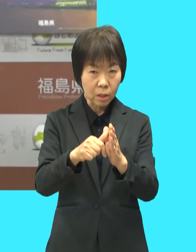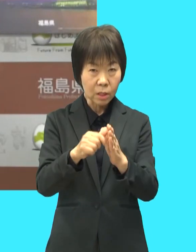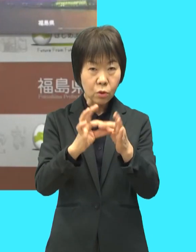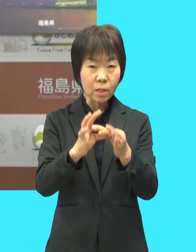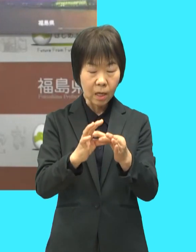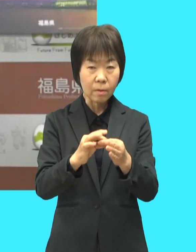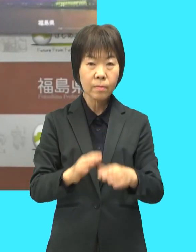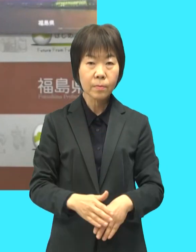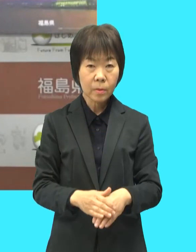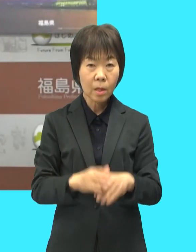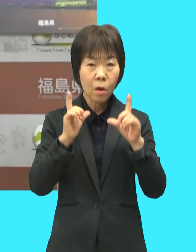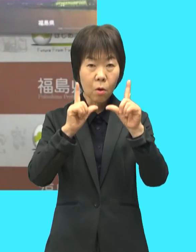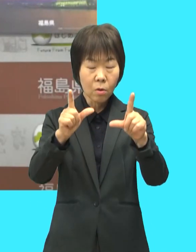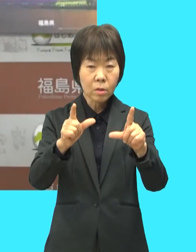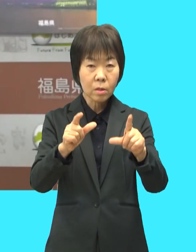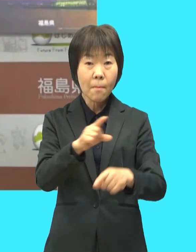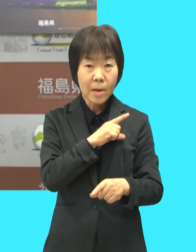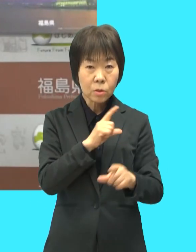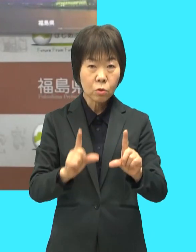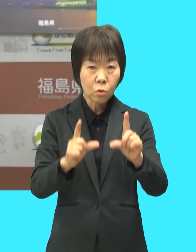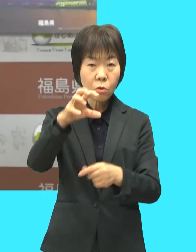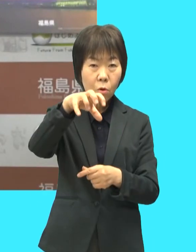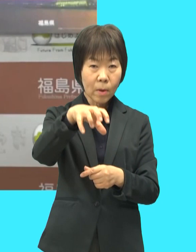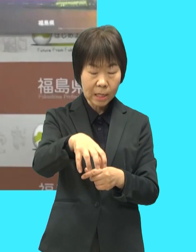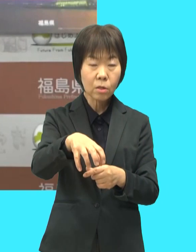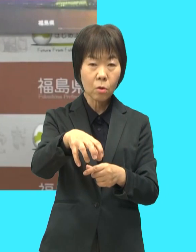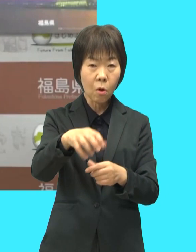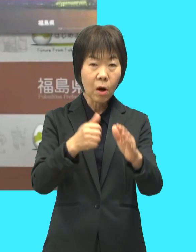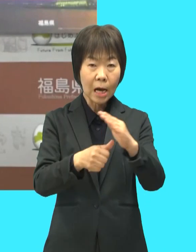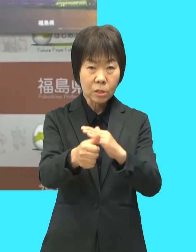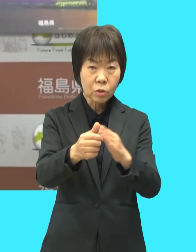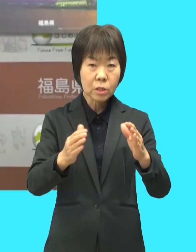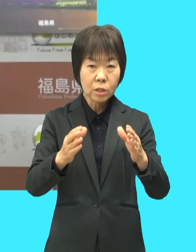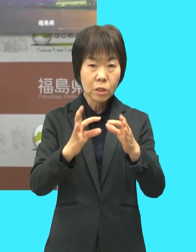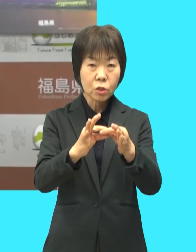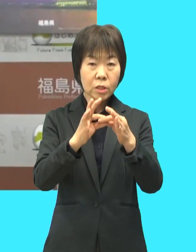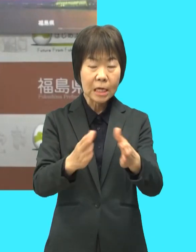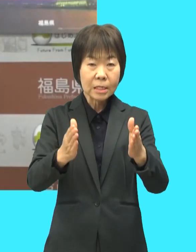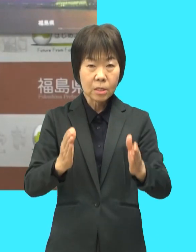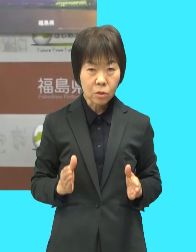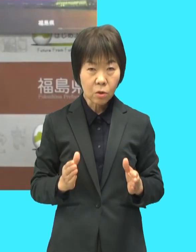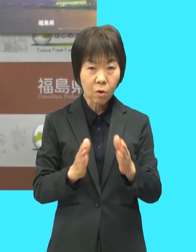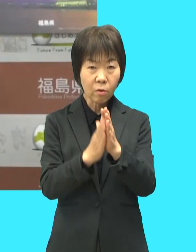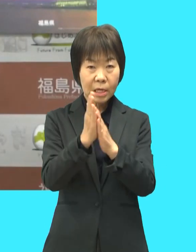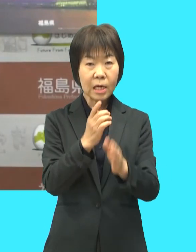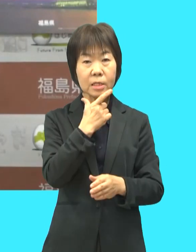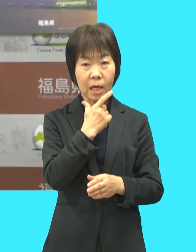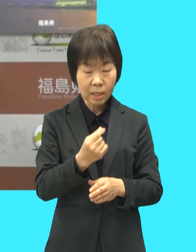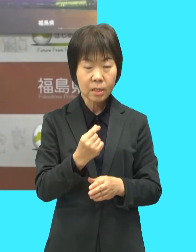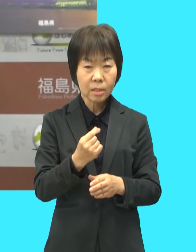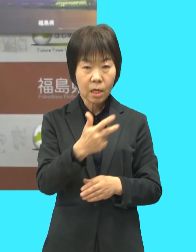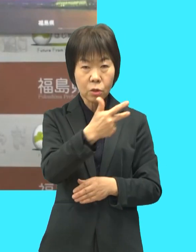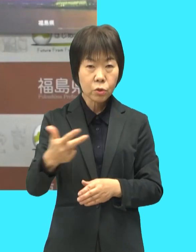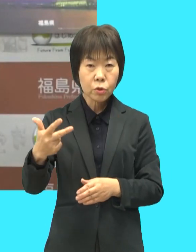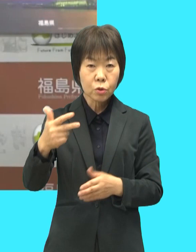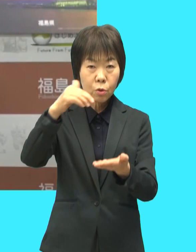ました。まず東京方面への外出について自粛をお願いしたいということは、週末